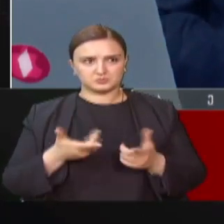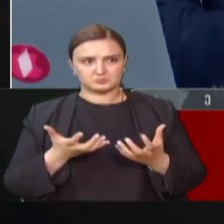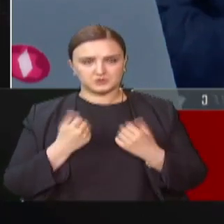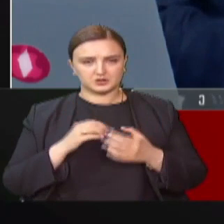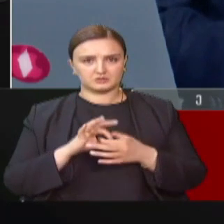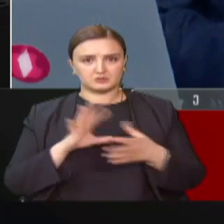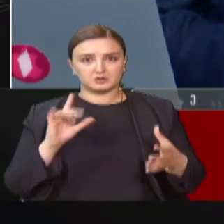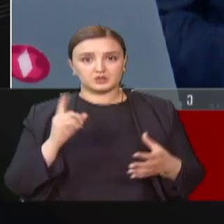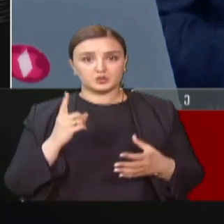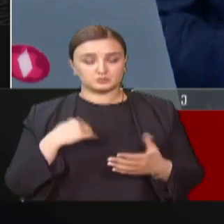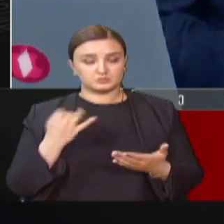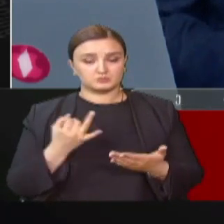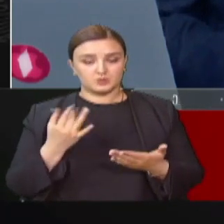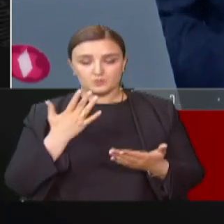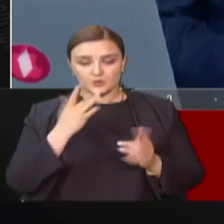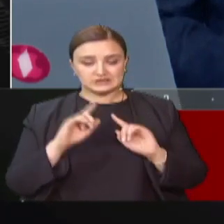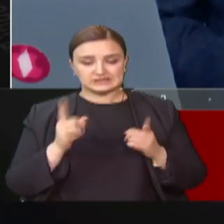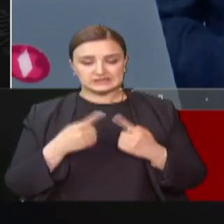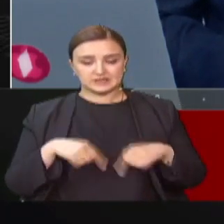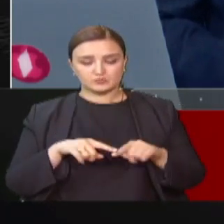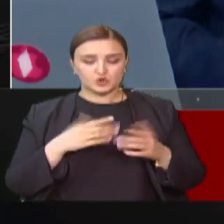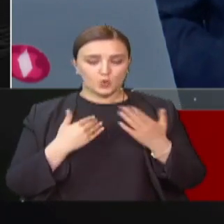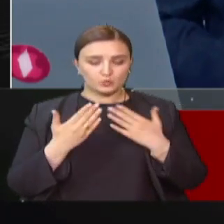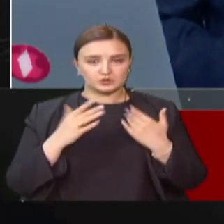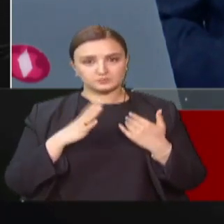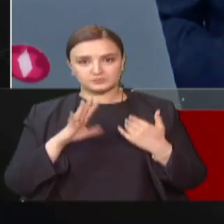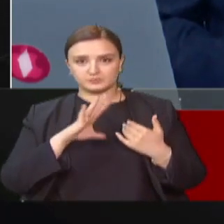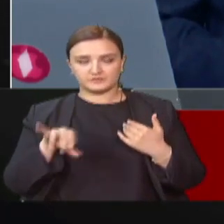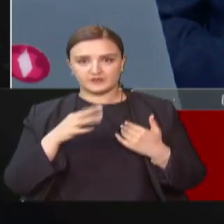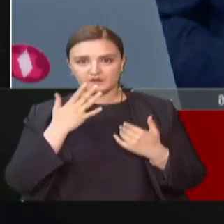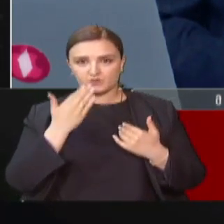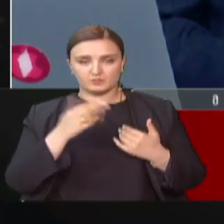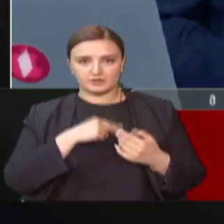თუ არა ვიდრე ამას პოლიტსაბჭოზე განიხილავდით კომუნიკაცია თქვენს ევროპელ პარტნიორებთან?